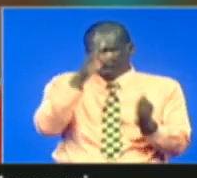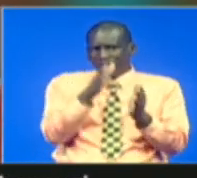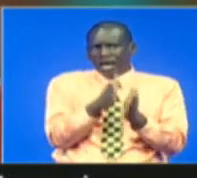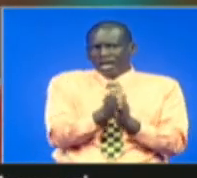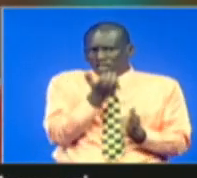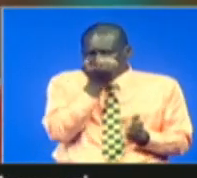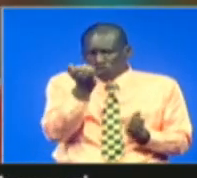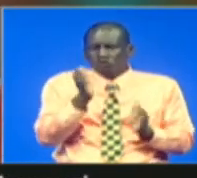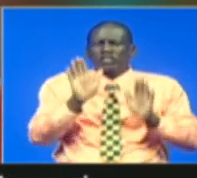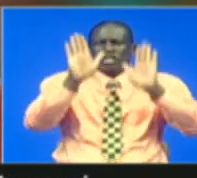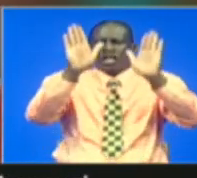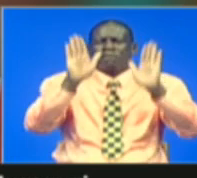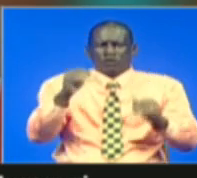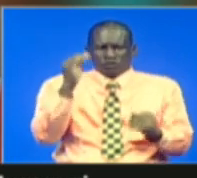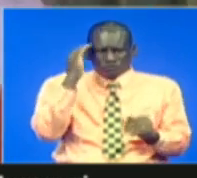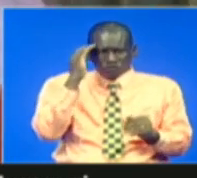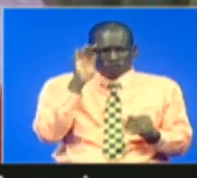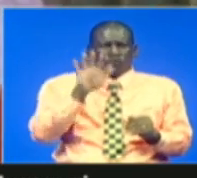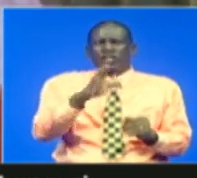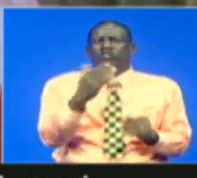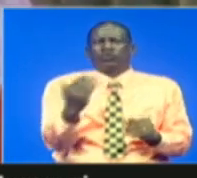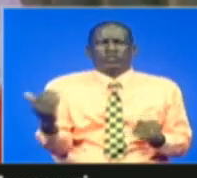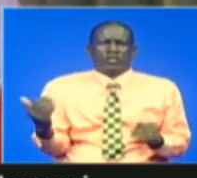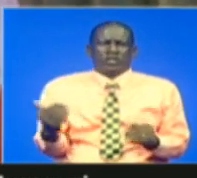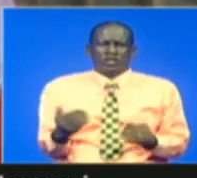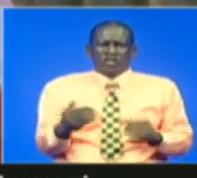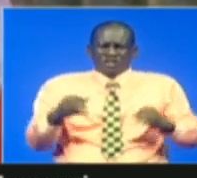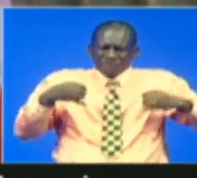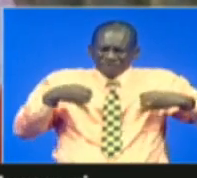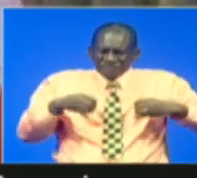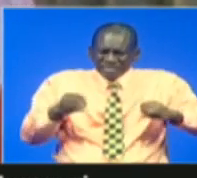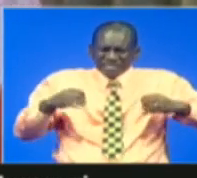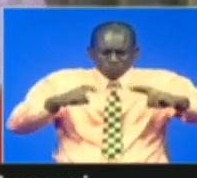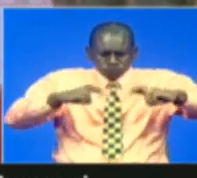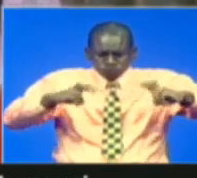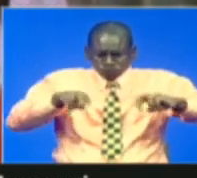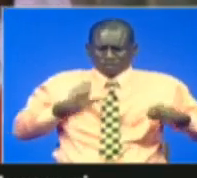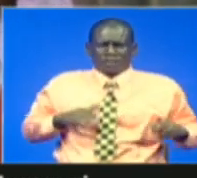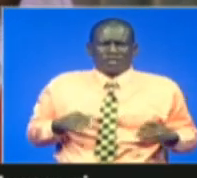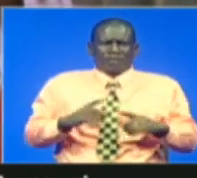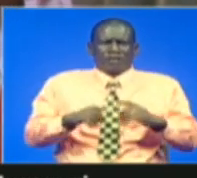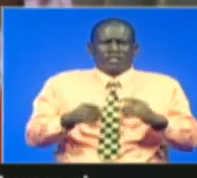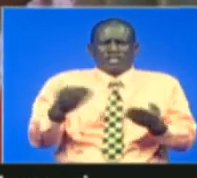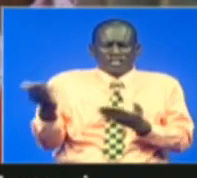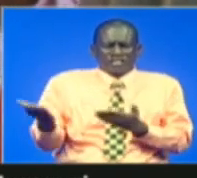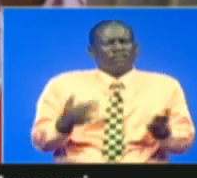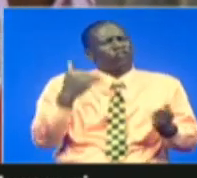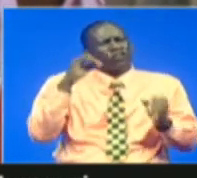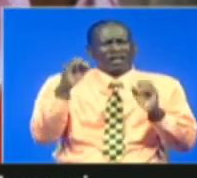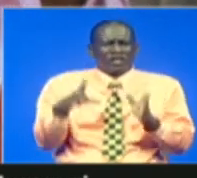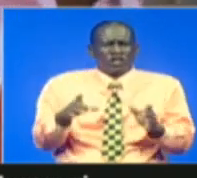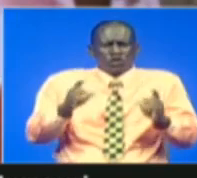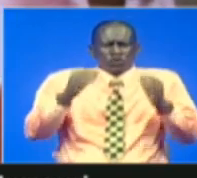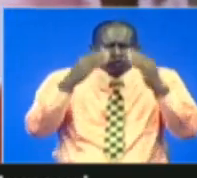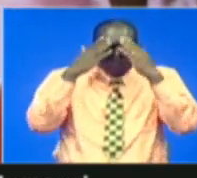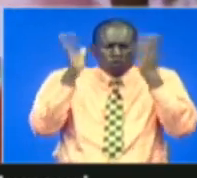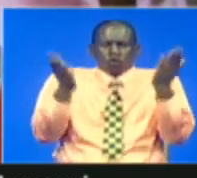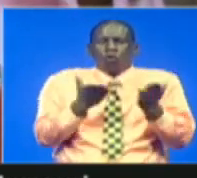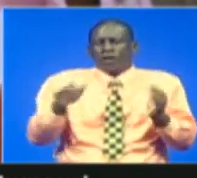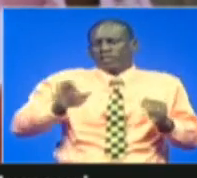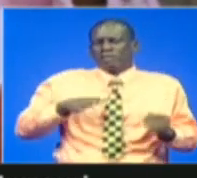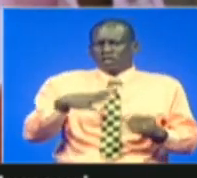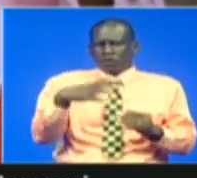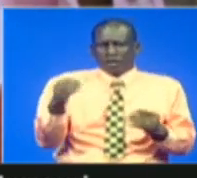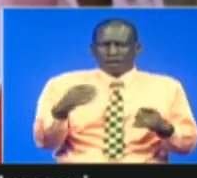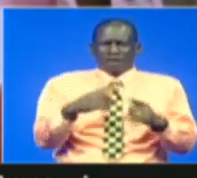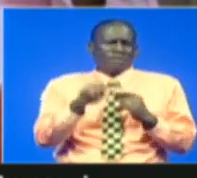umuhimu wa elimu kwa watoto wao. Tumejaribu kutafuta mama yuko wapi, lakini achukui simu. We are not very sure where she has gone, lakini